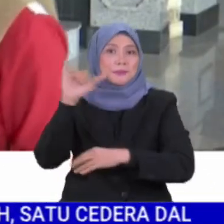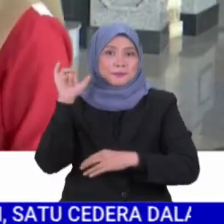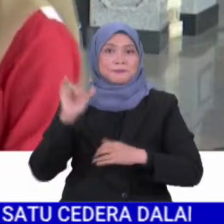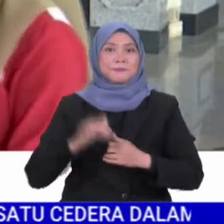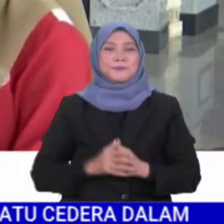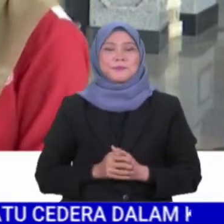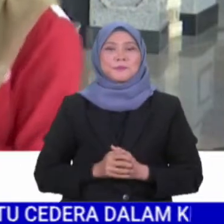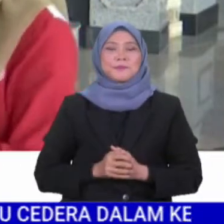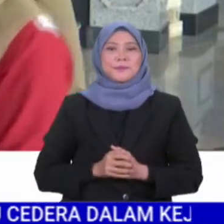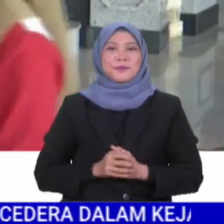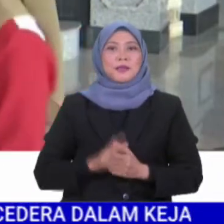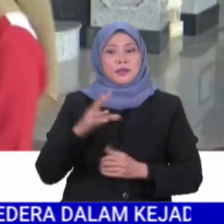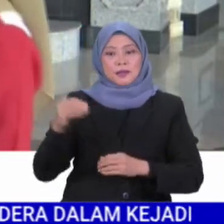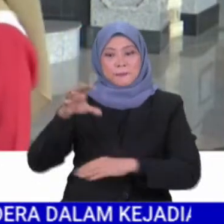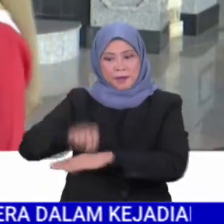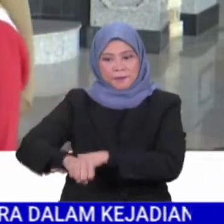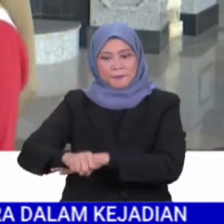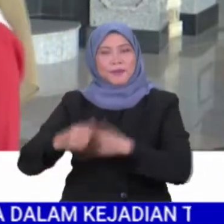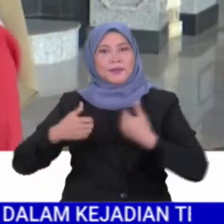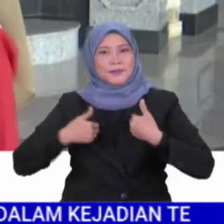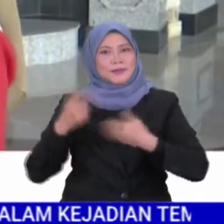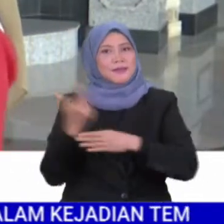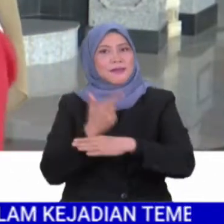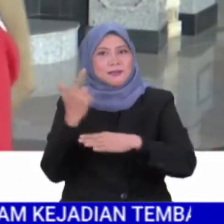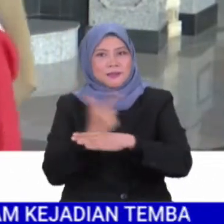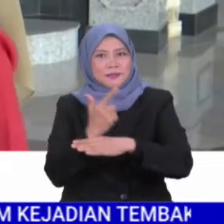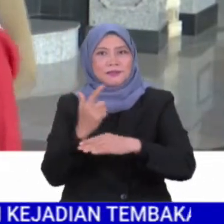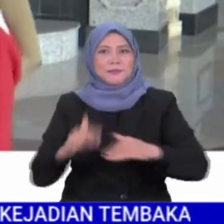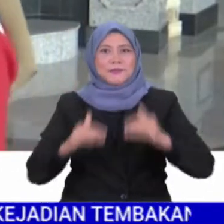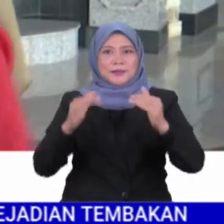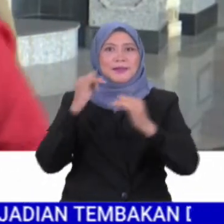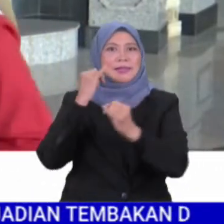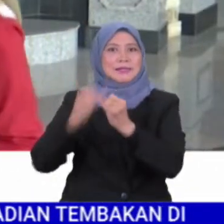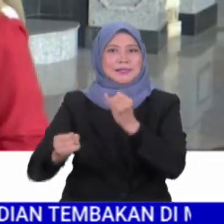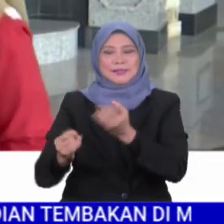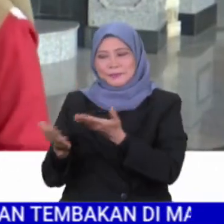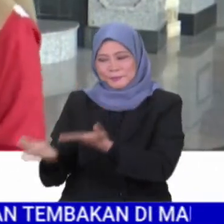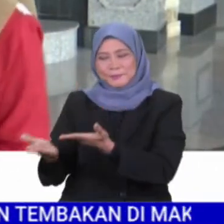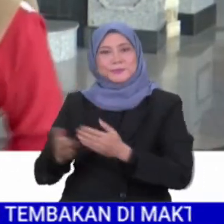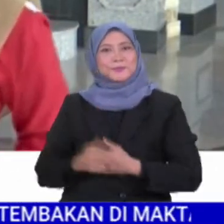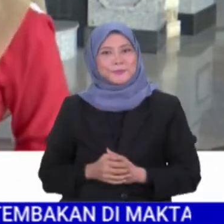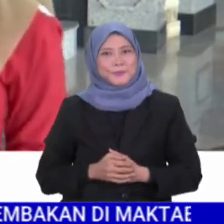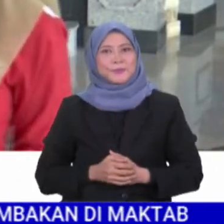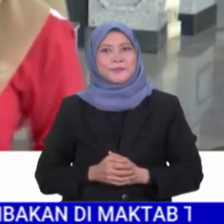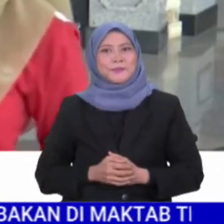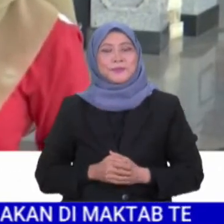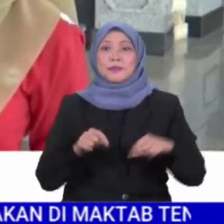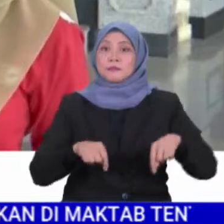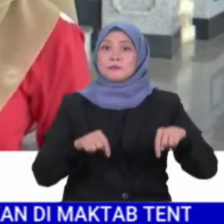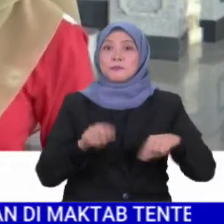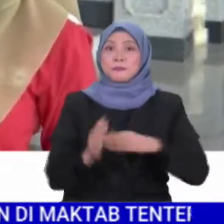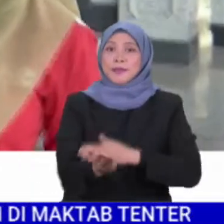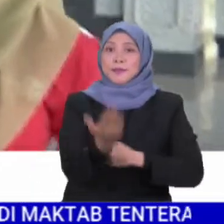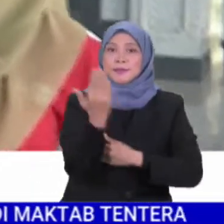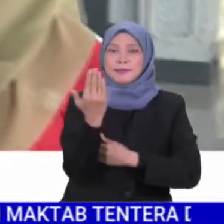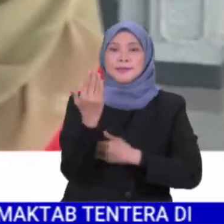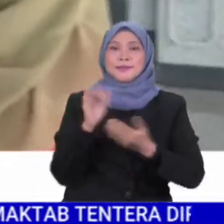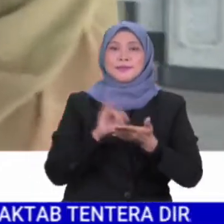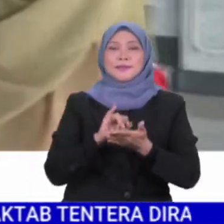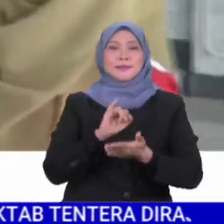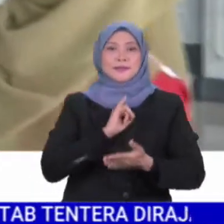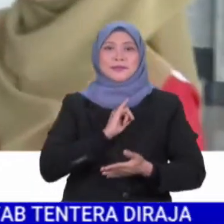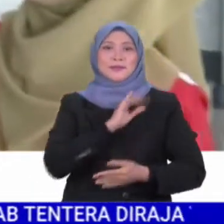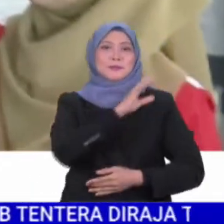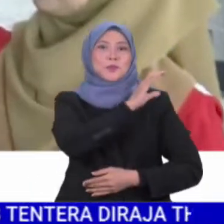saya difahamkan malam ini juga akan berlangsung raptai di peringkat akhir ini. Silakan Datuk Sri. Ya, pagi ini saya mempengerusikan